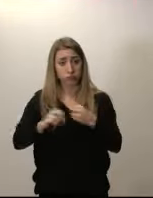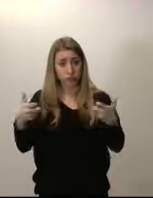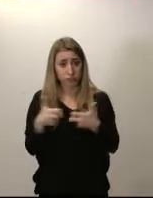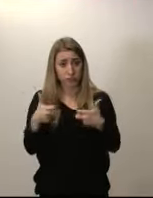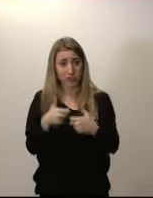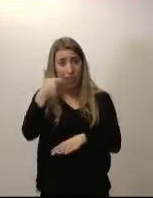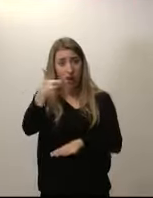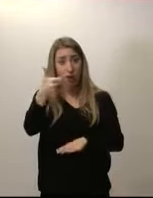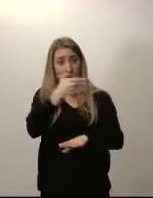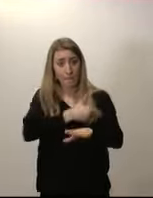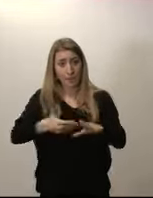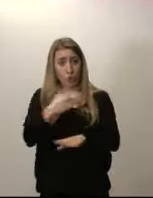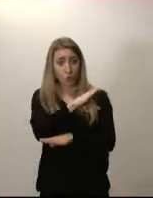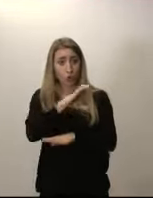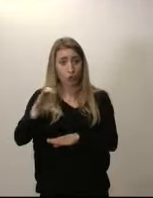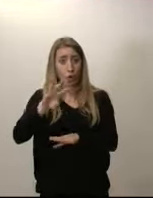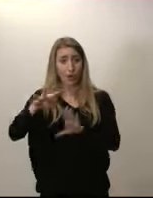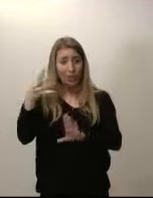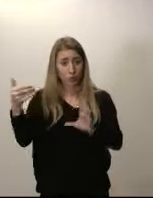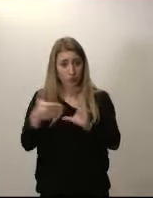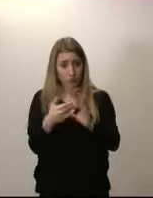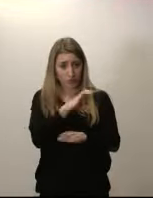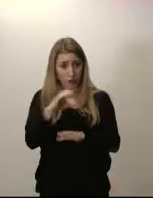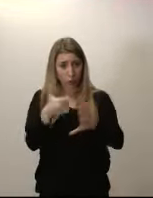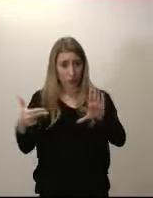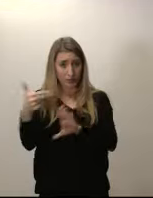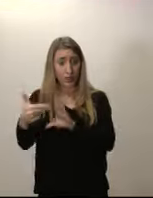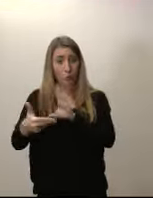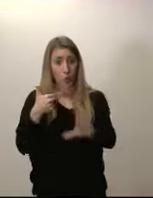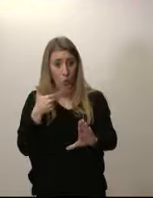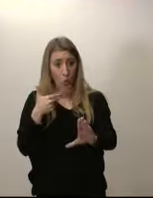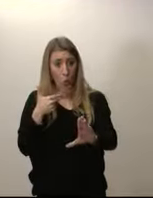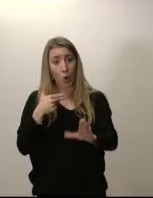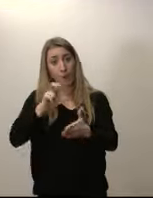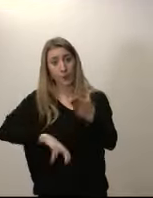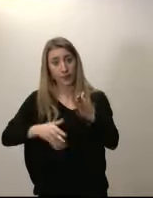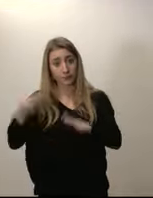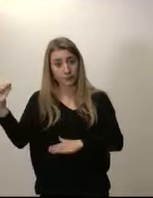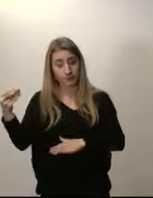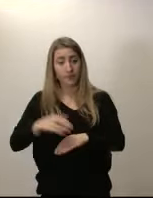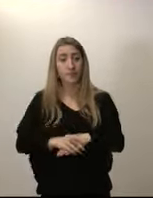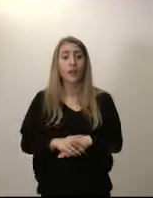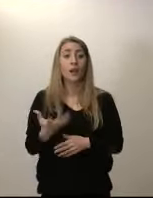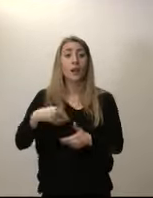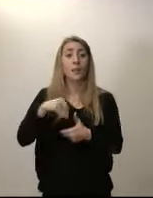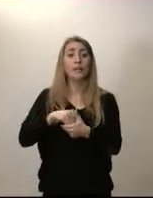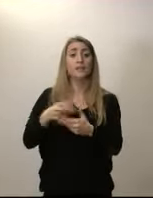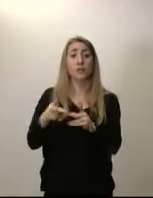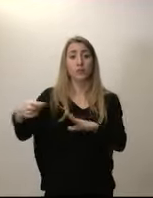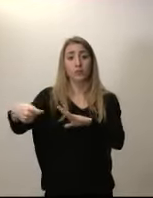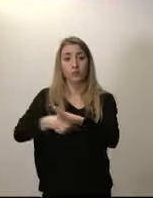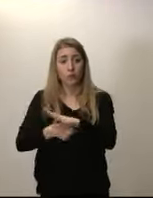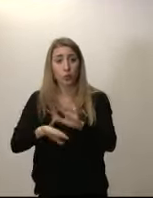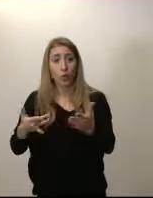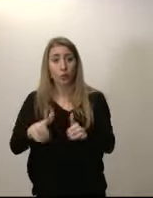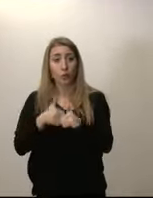à 1 114 767 euros hors taxes. La participation de la ville se traduira par le biais du